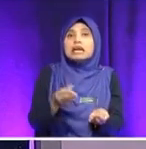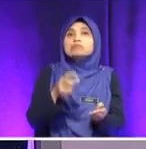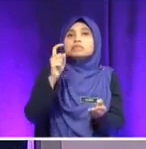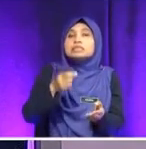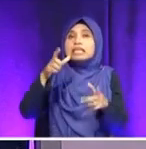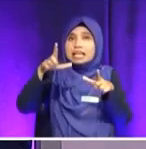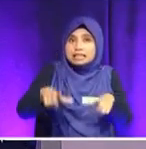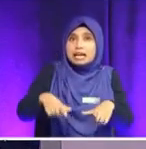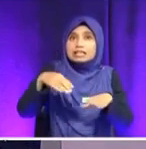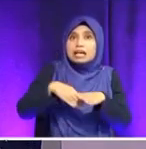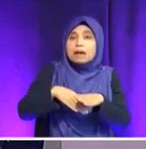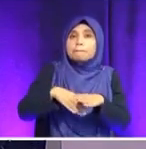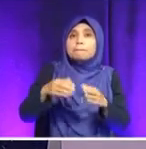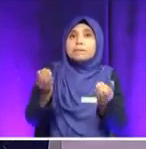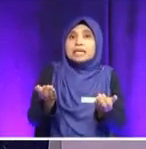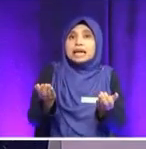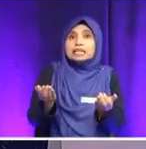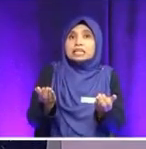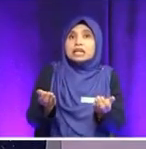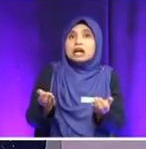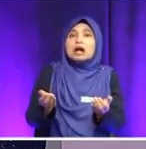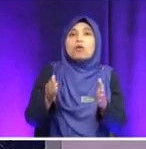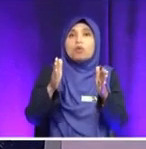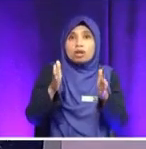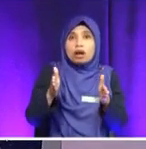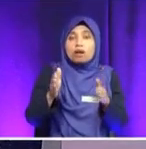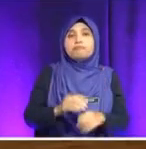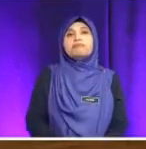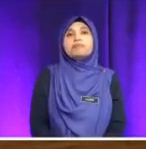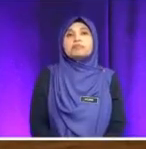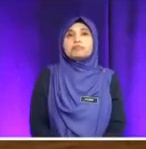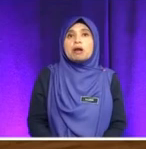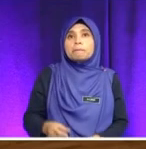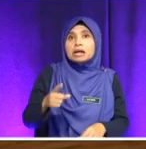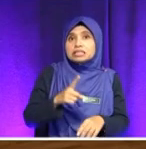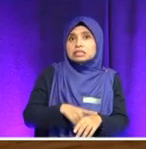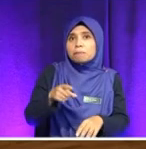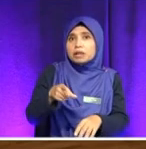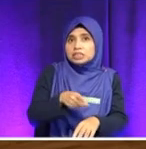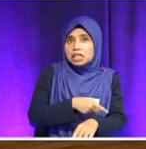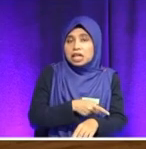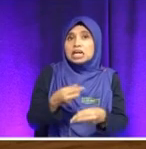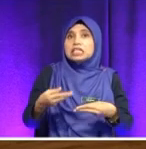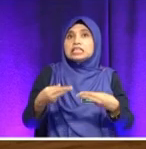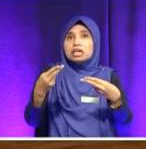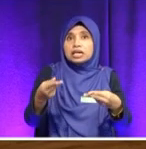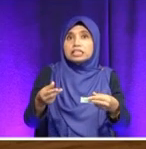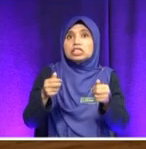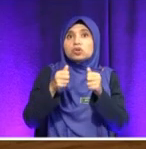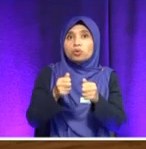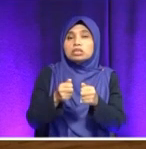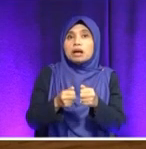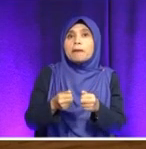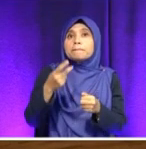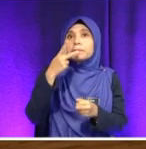pelanggan. Okey. Okey, kemudian masa penyajian menjadi lebih panjang dan hidangan dihidangkan mengikut pesanan. Okey, yang